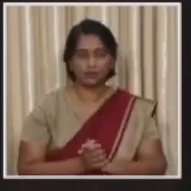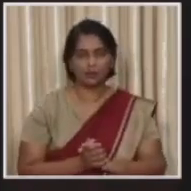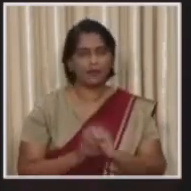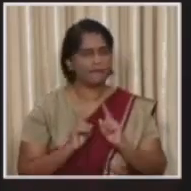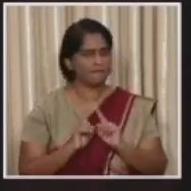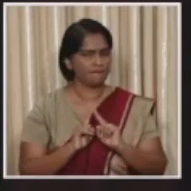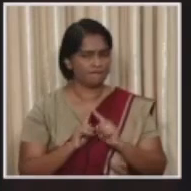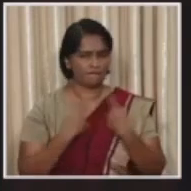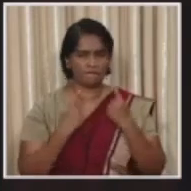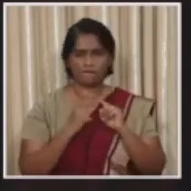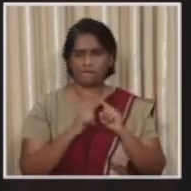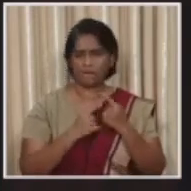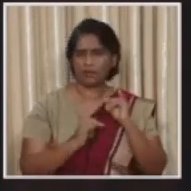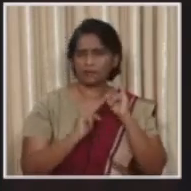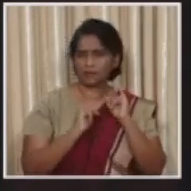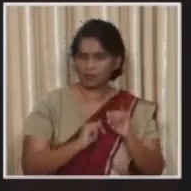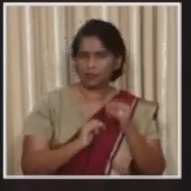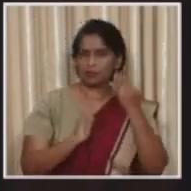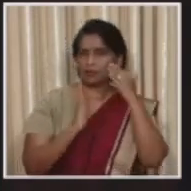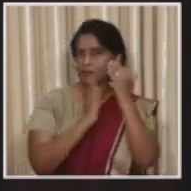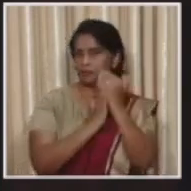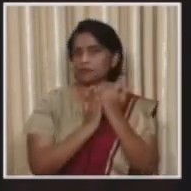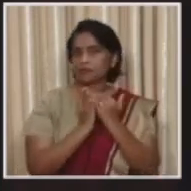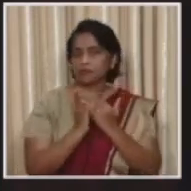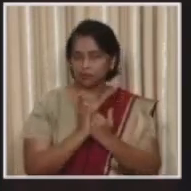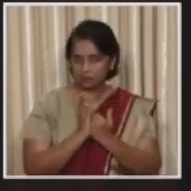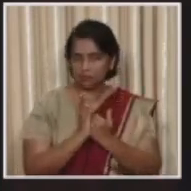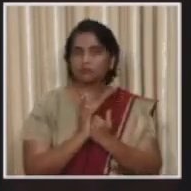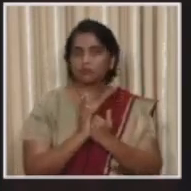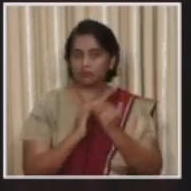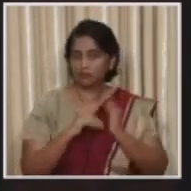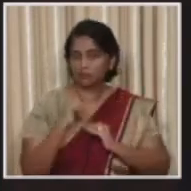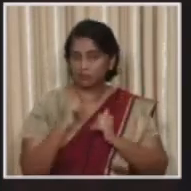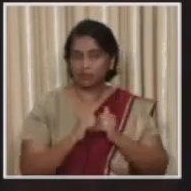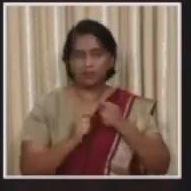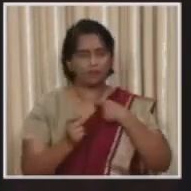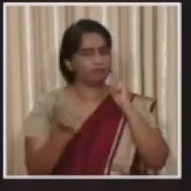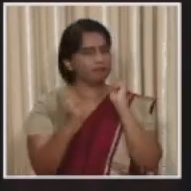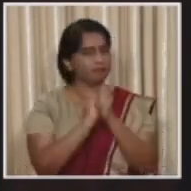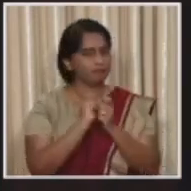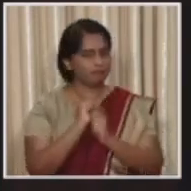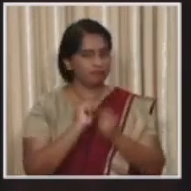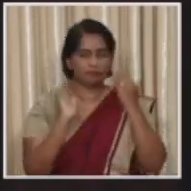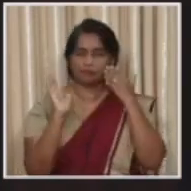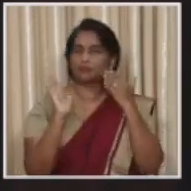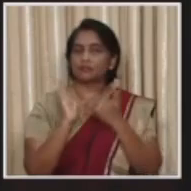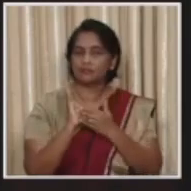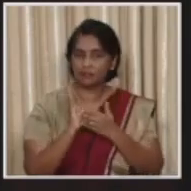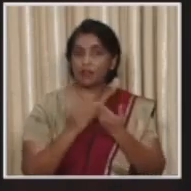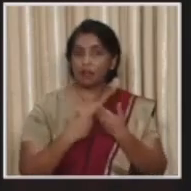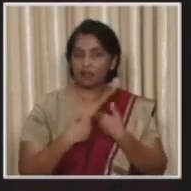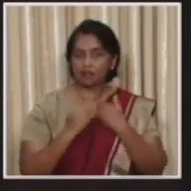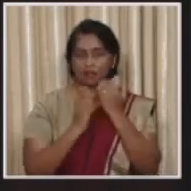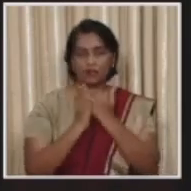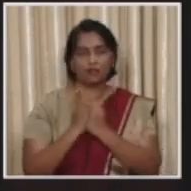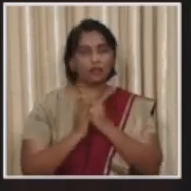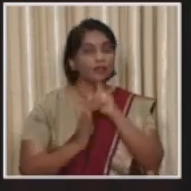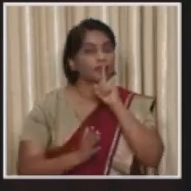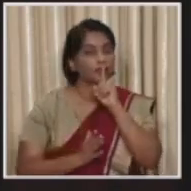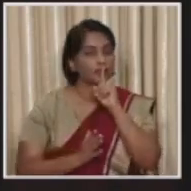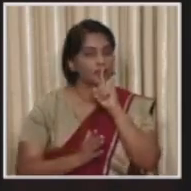වෙනස් කළ යුතු සමහර කරුණුකාරණා සම්බන්ධයෙන් කළ යුතු වෙනස්කම් පිළිබඳවත් අපිට කරුණු ඉදිරිපත්